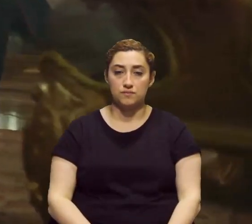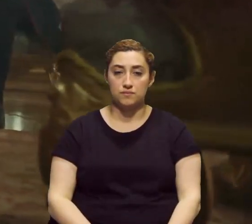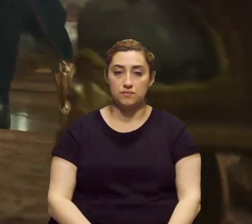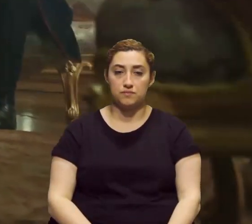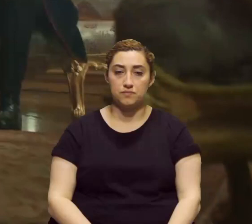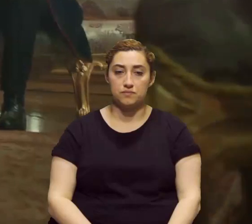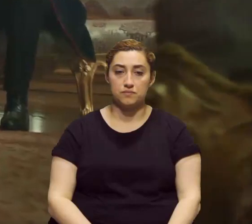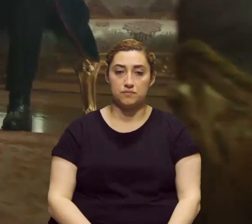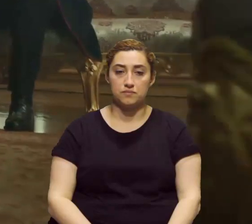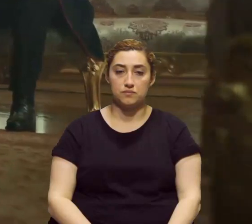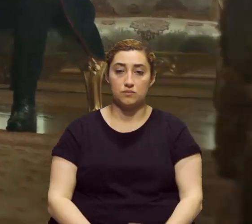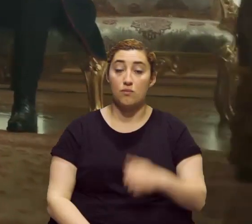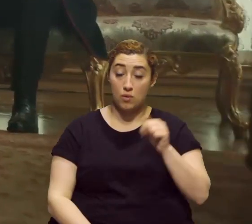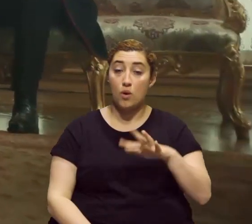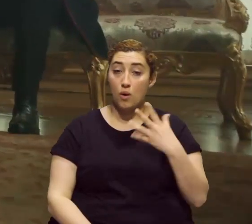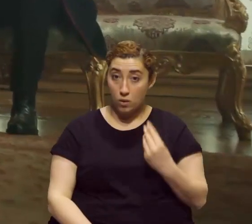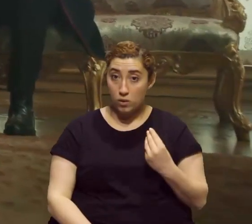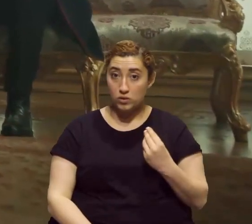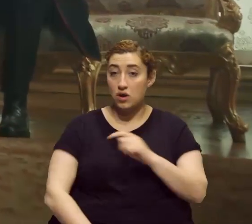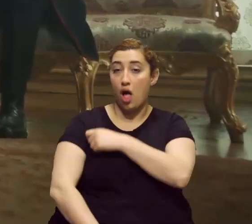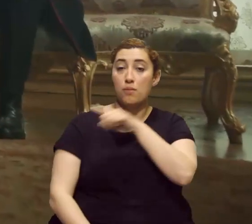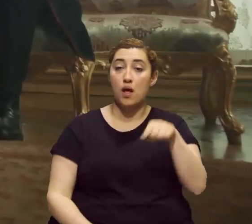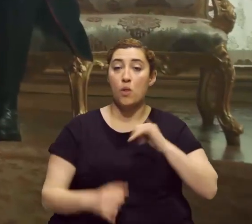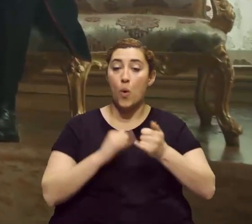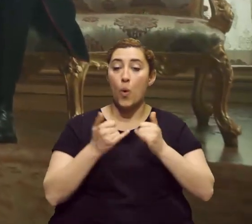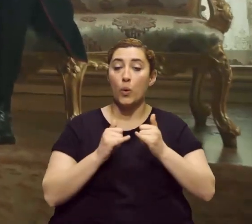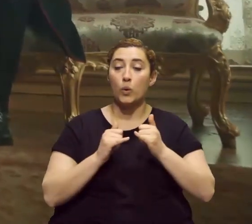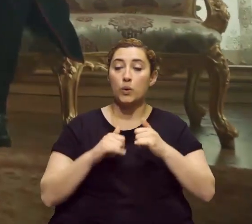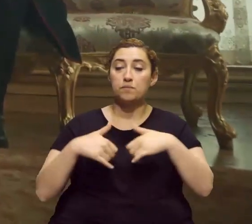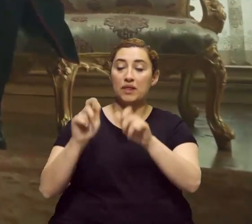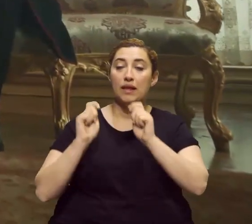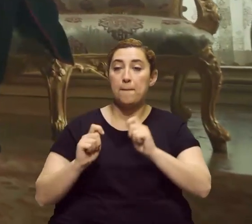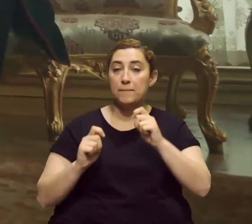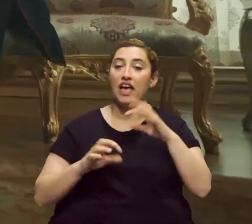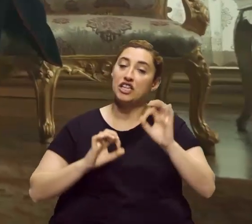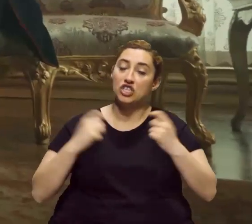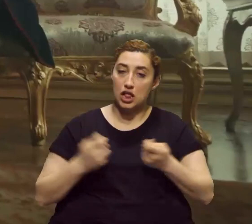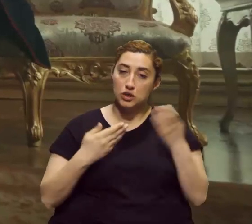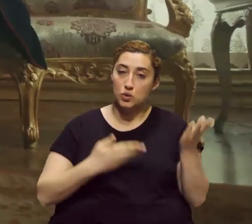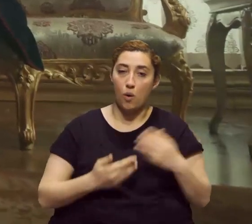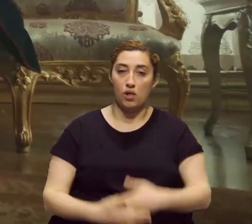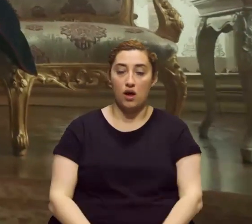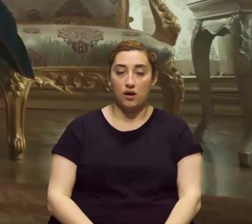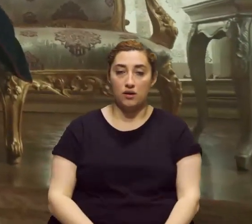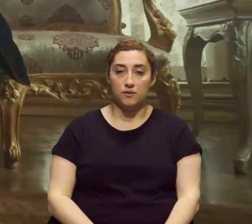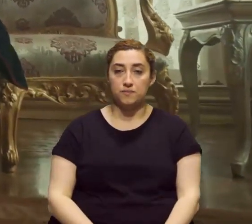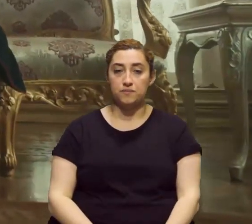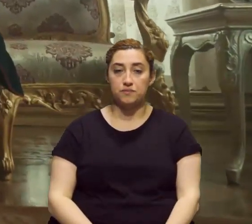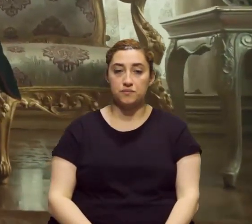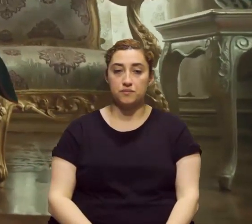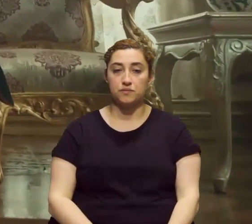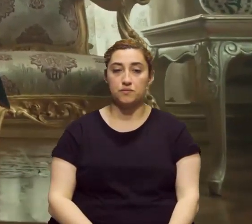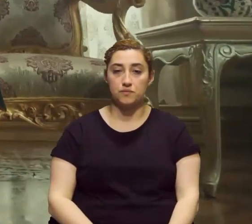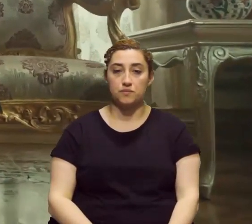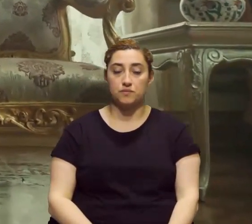oturuyor. Bu durumda Almanlar oyunun dışına itilecekti. Sol eli otururken genellikle yaptığı